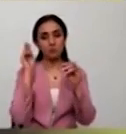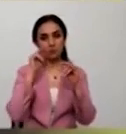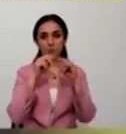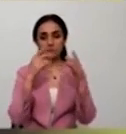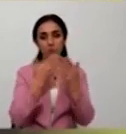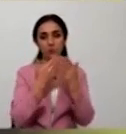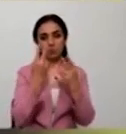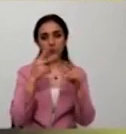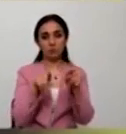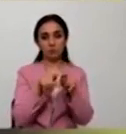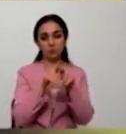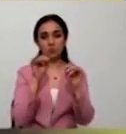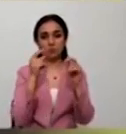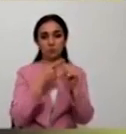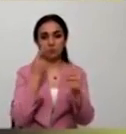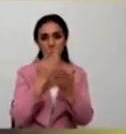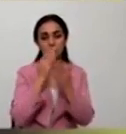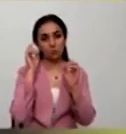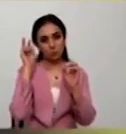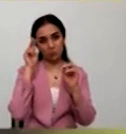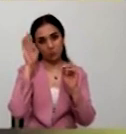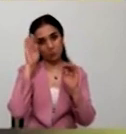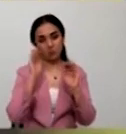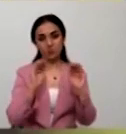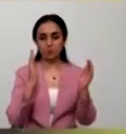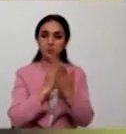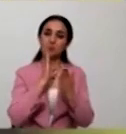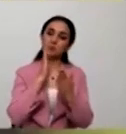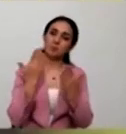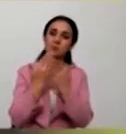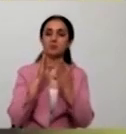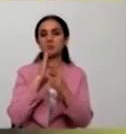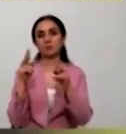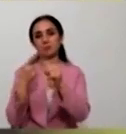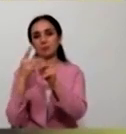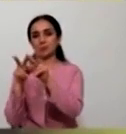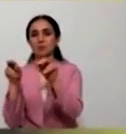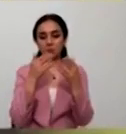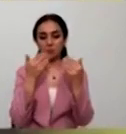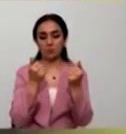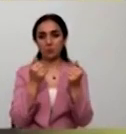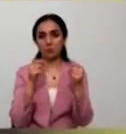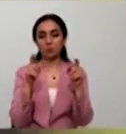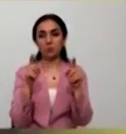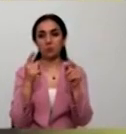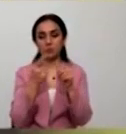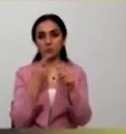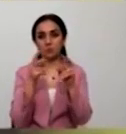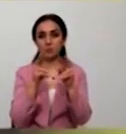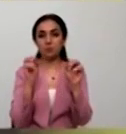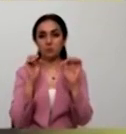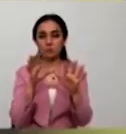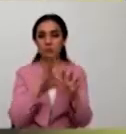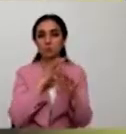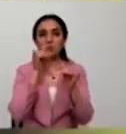bizda, demak, ikkita bir xil ismga ega o'quvchi bo'lishi mumkin, yoki o'g'il bolalar yoki qiz bolalar, yoki bir xil ismga ega bo'lgan